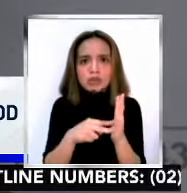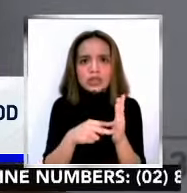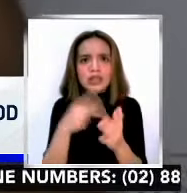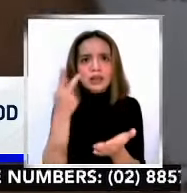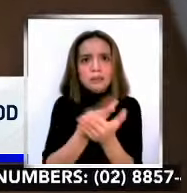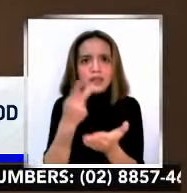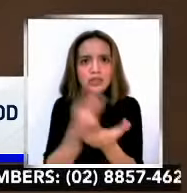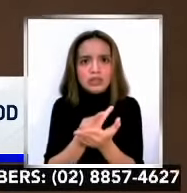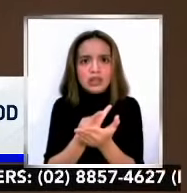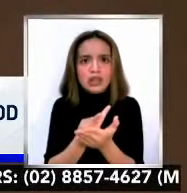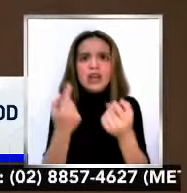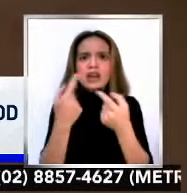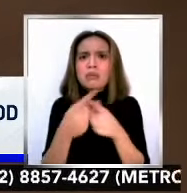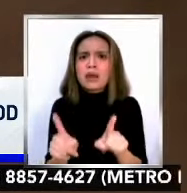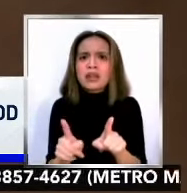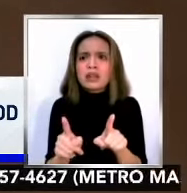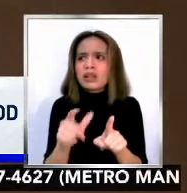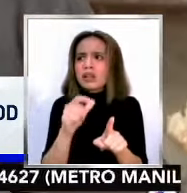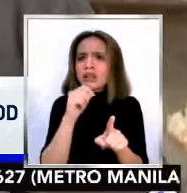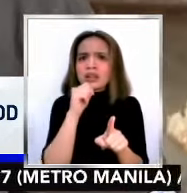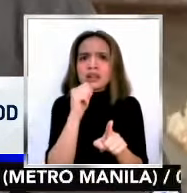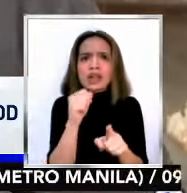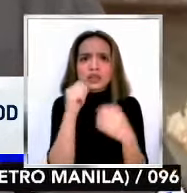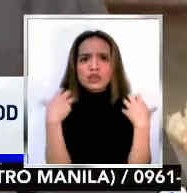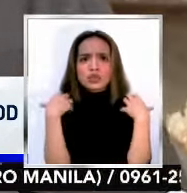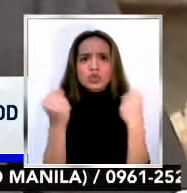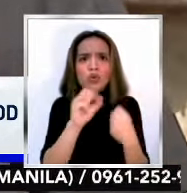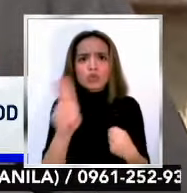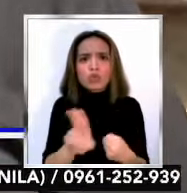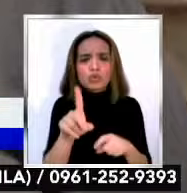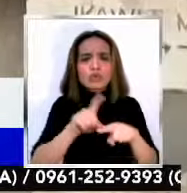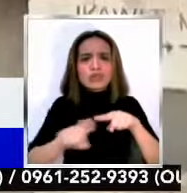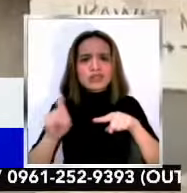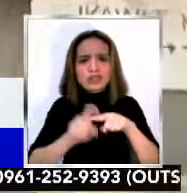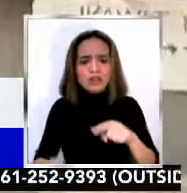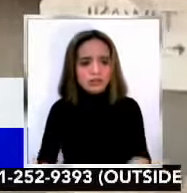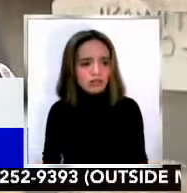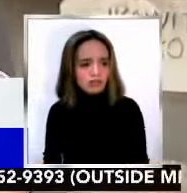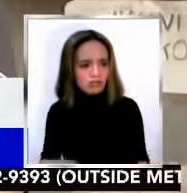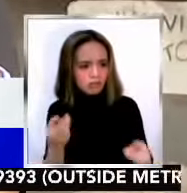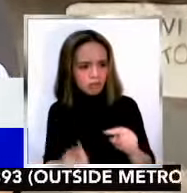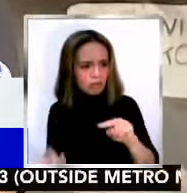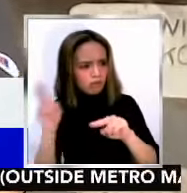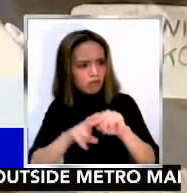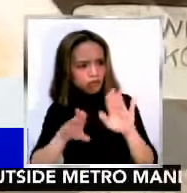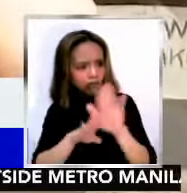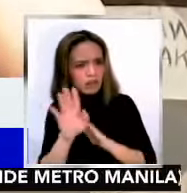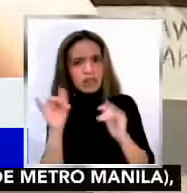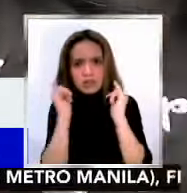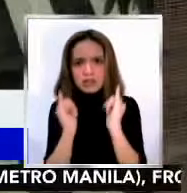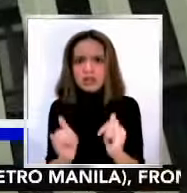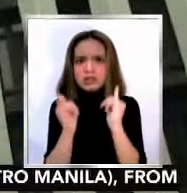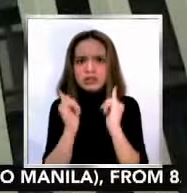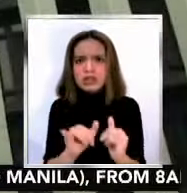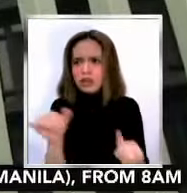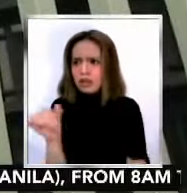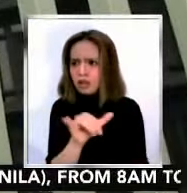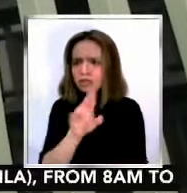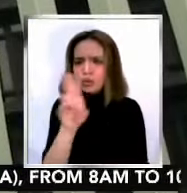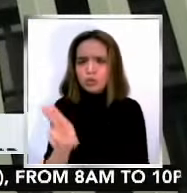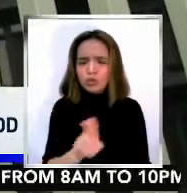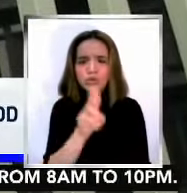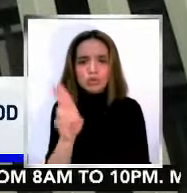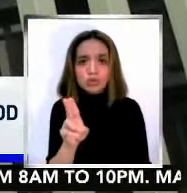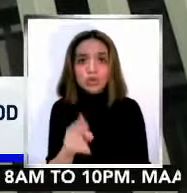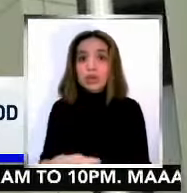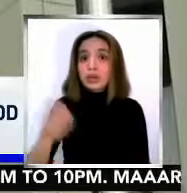hindi naman daw lumalakas ang kanilang konsumo. Bigla pong taas eh. Same lang naman po yung mga nagagamit namin. Nitong mga